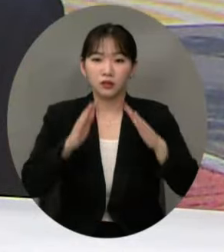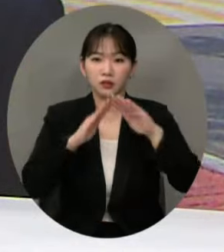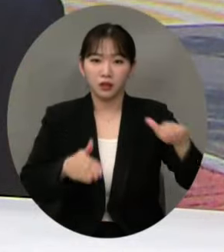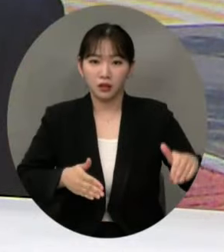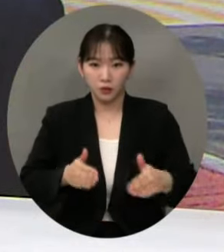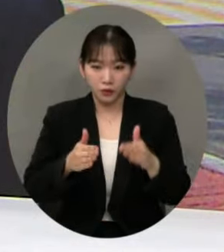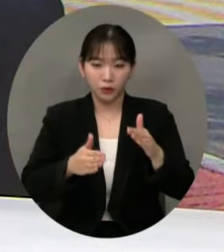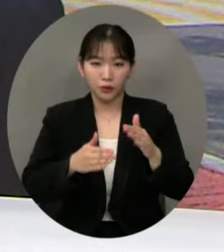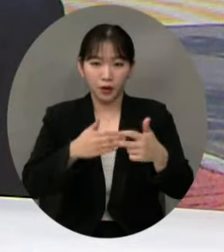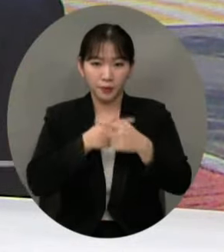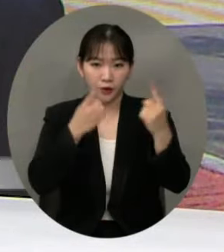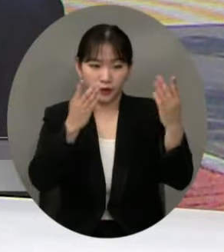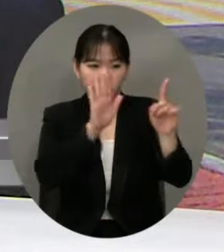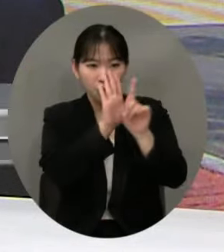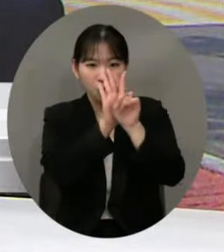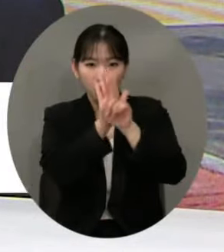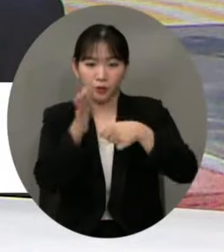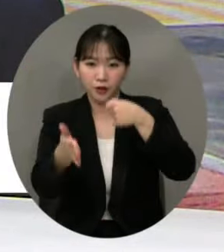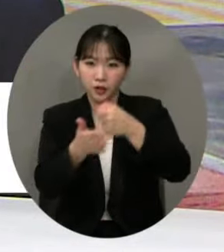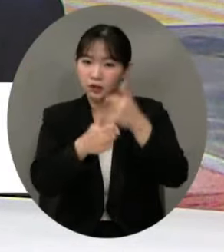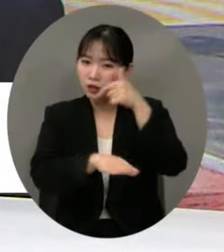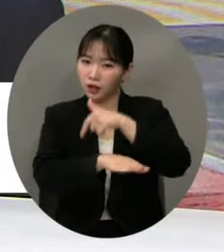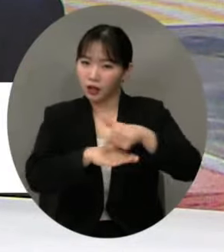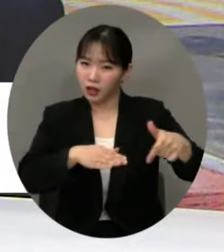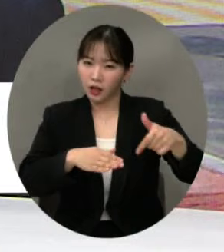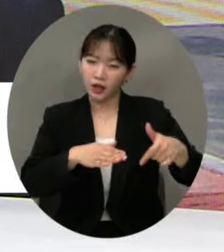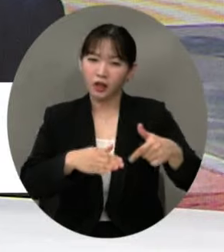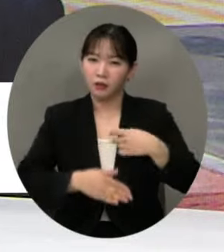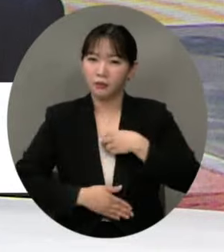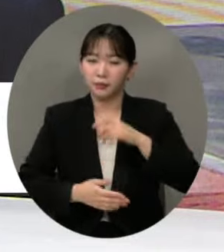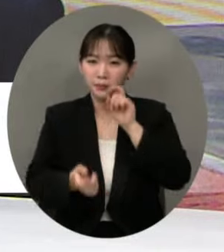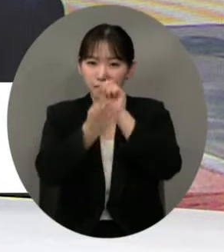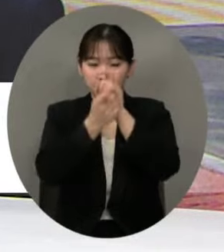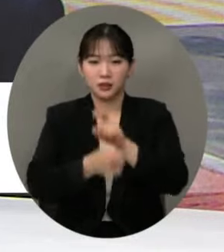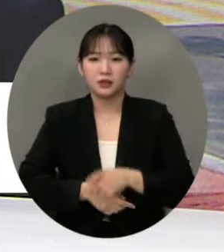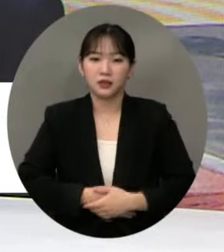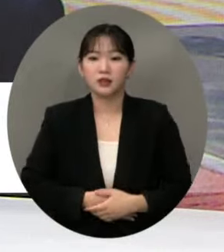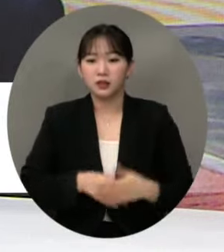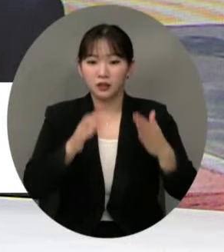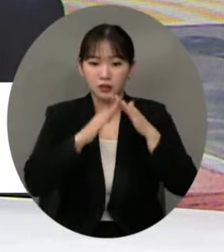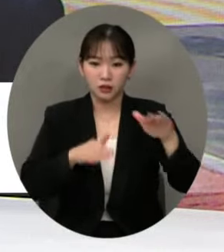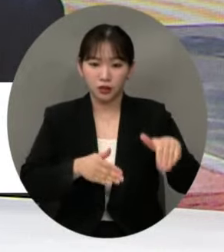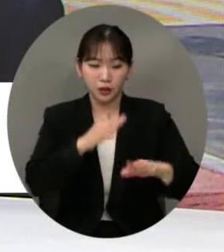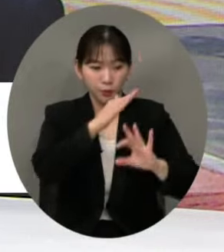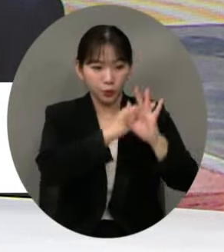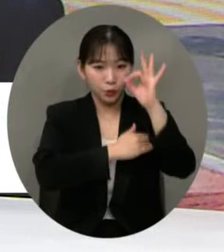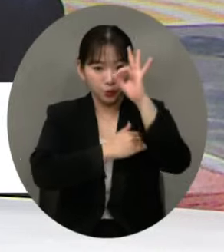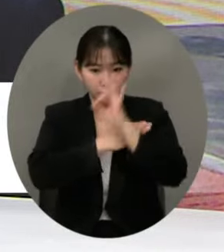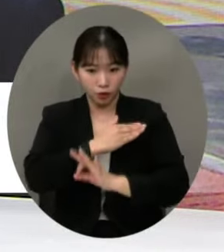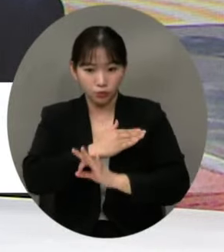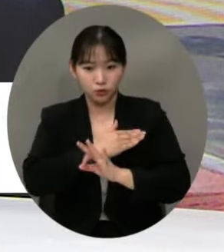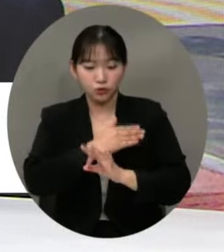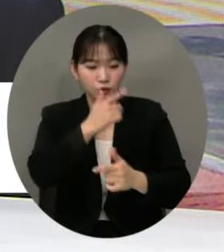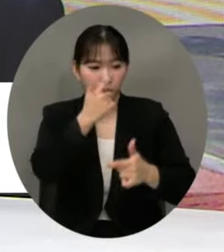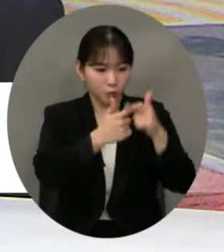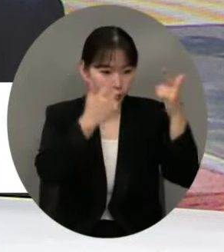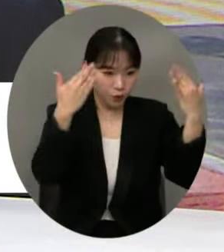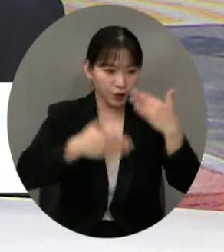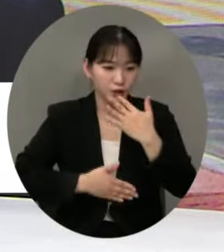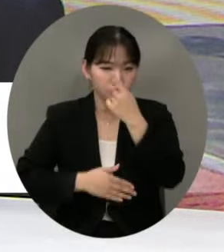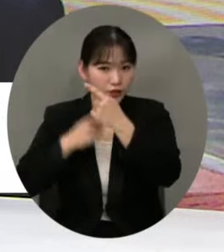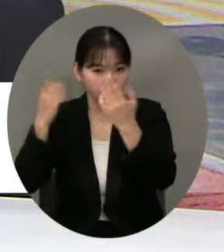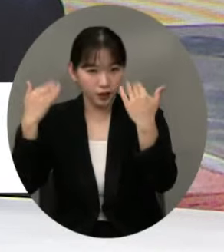전라남도의 단일 의대 공모 결정 계획에 좌초될 위기를 맞았습니다. 전남 동서부권, 다시 말해 목포대와